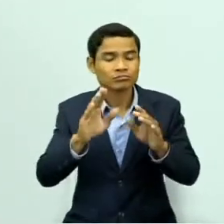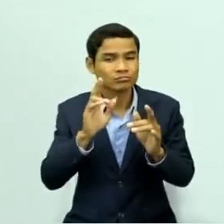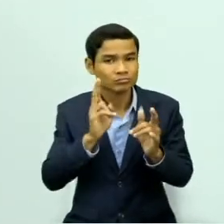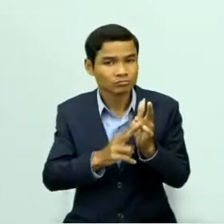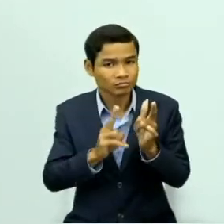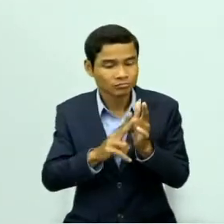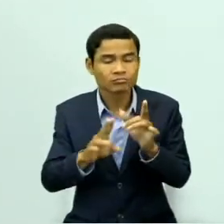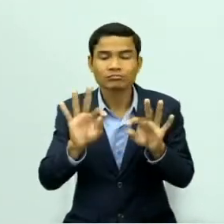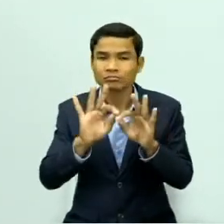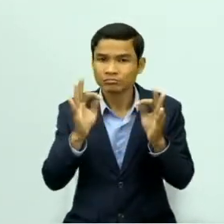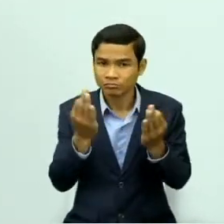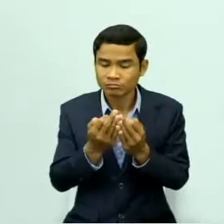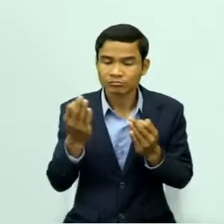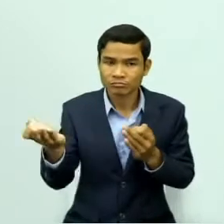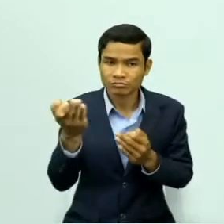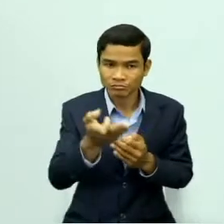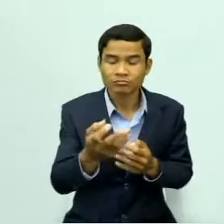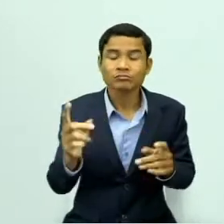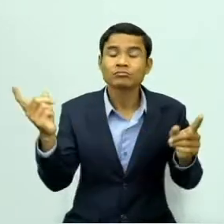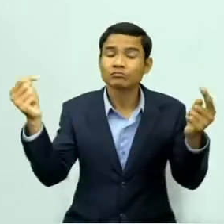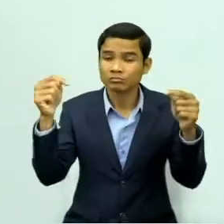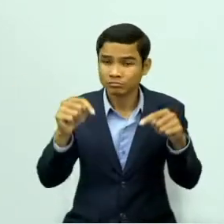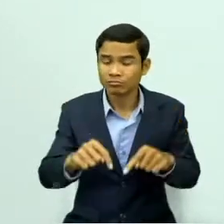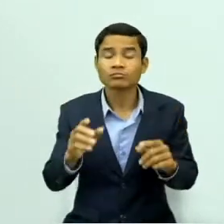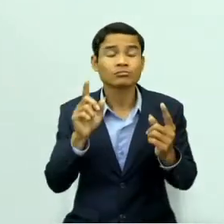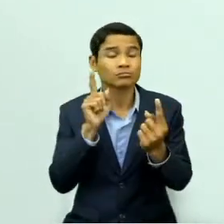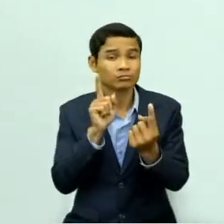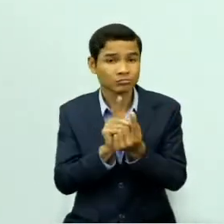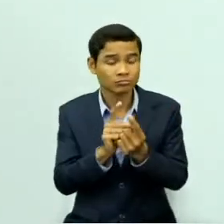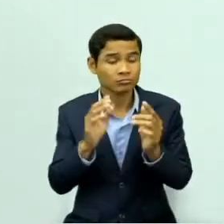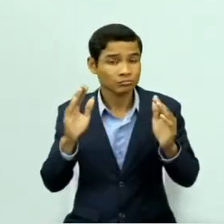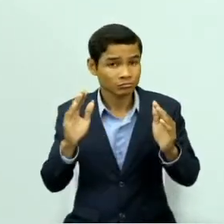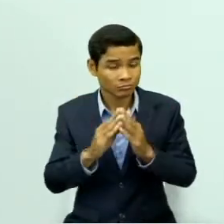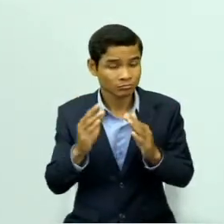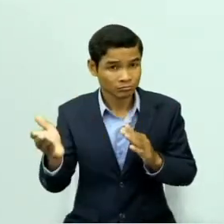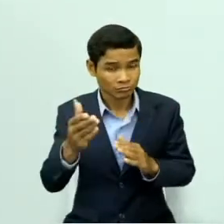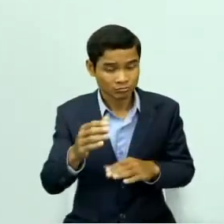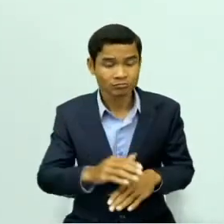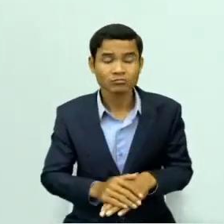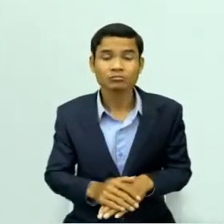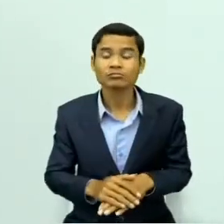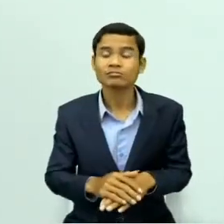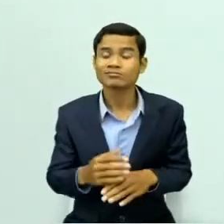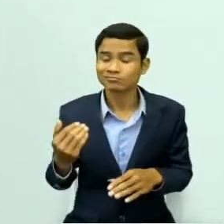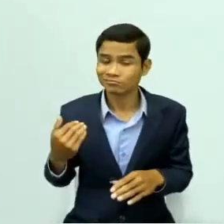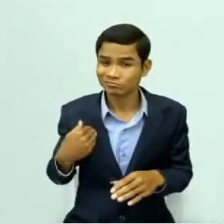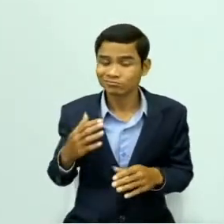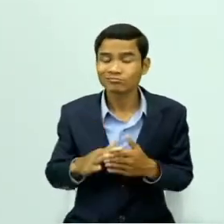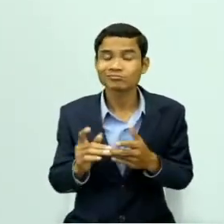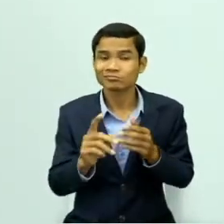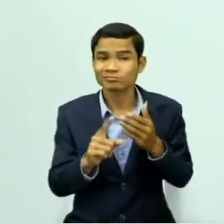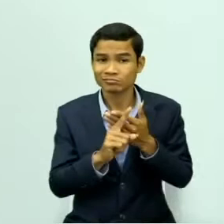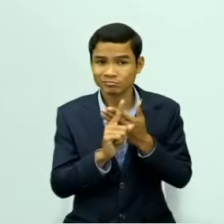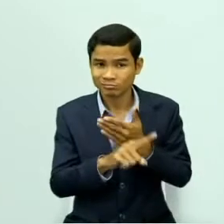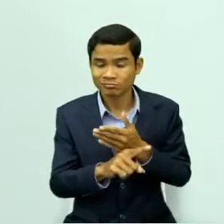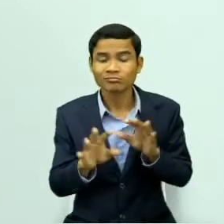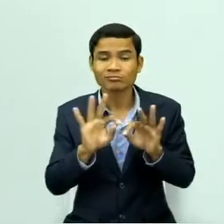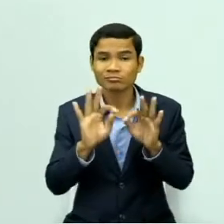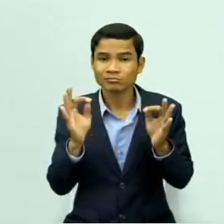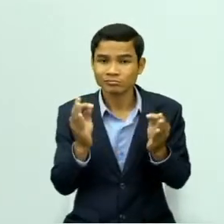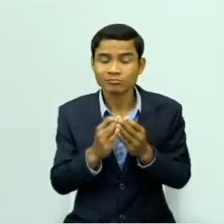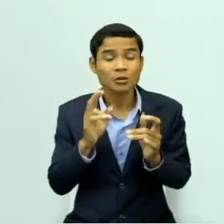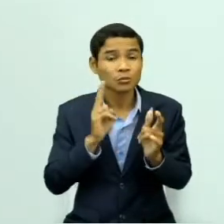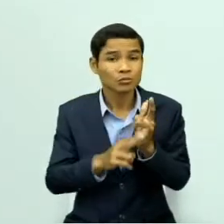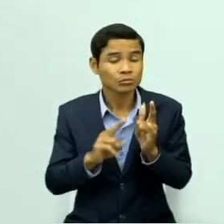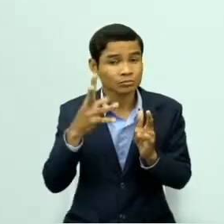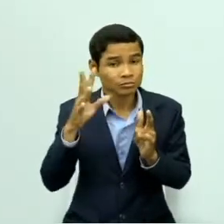cái bị cầm cơ sạp ổn mặc lên tiệt hay con, chả con đa miến, nhẹ đa cái bị xem chết được bóp con mặc lên tiệt con